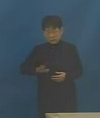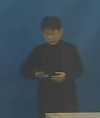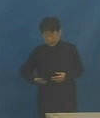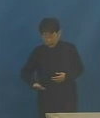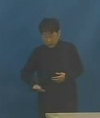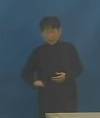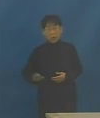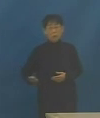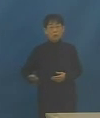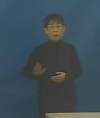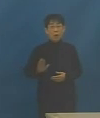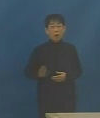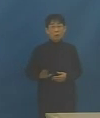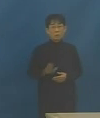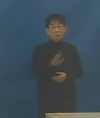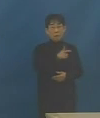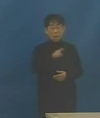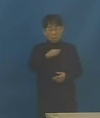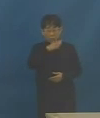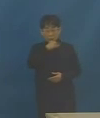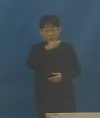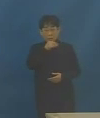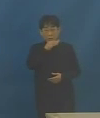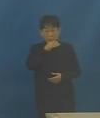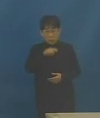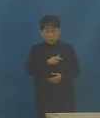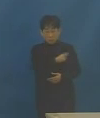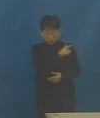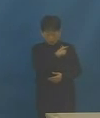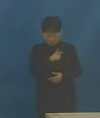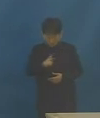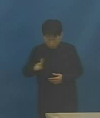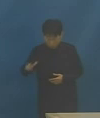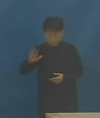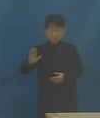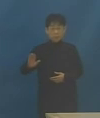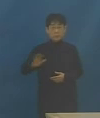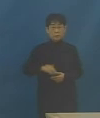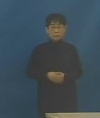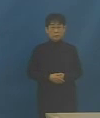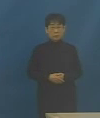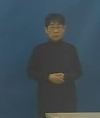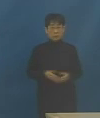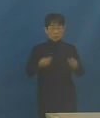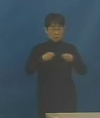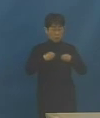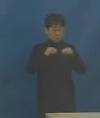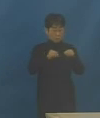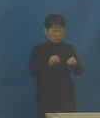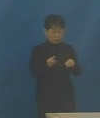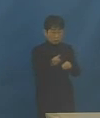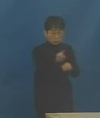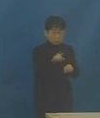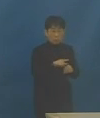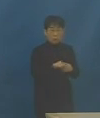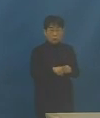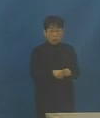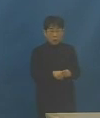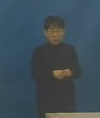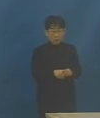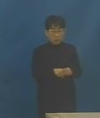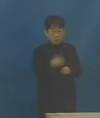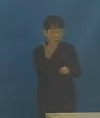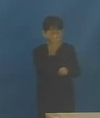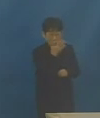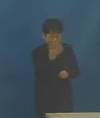までバラエティに富んだ形になっていますしその観戦料等も追いきれない人が